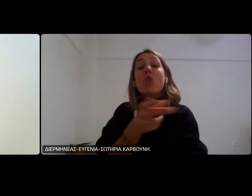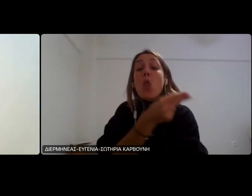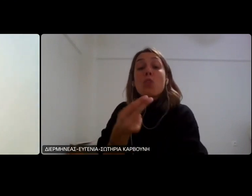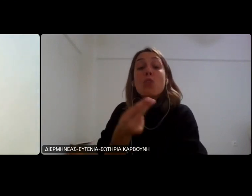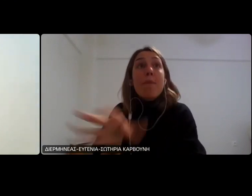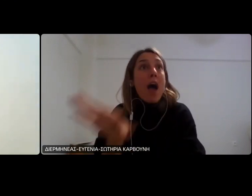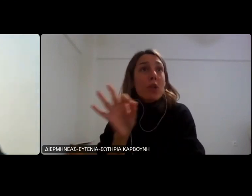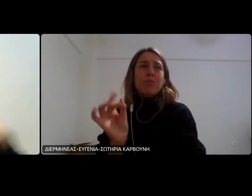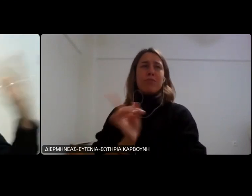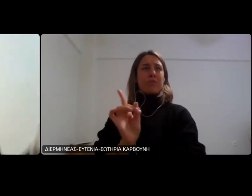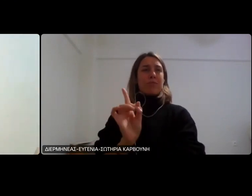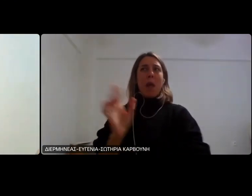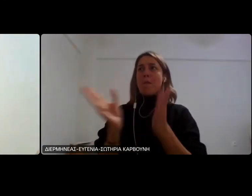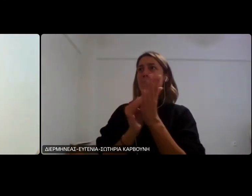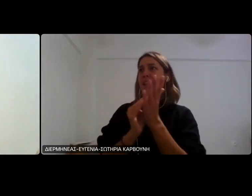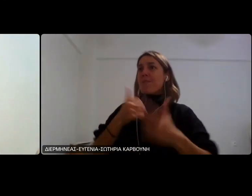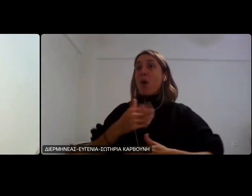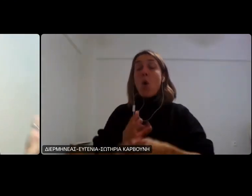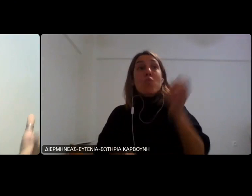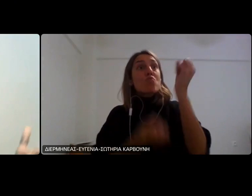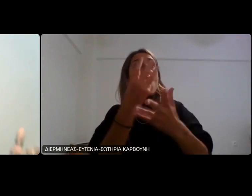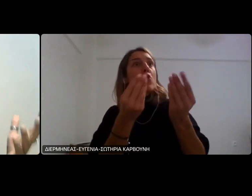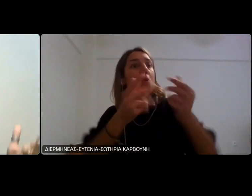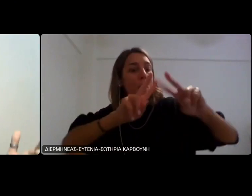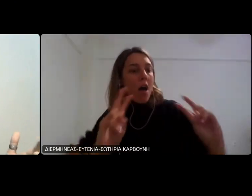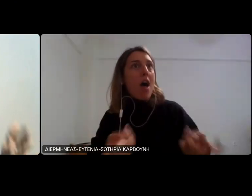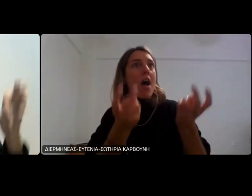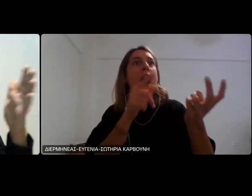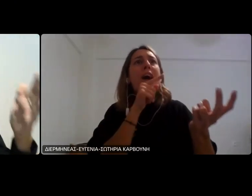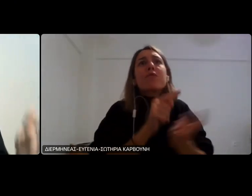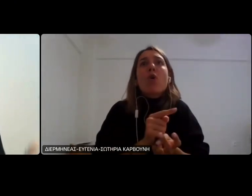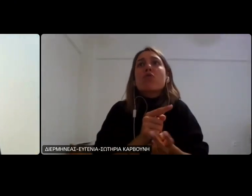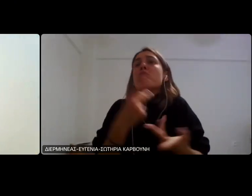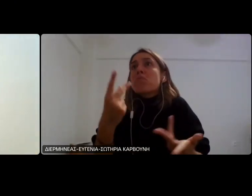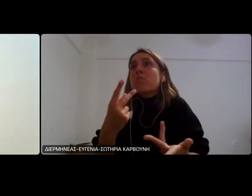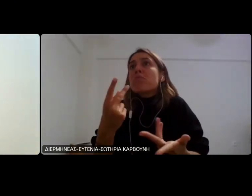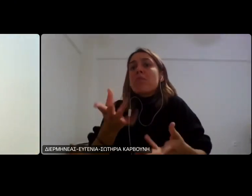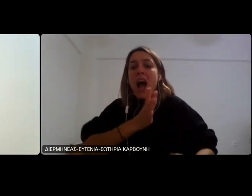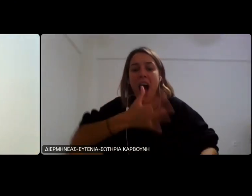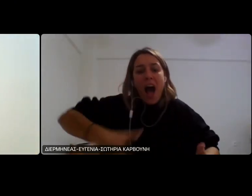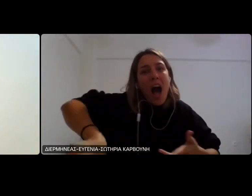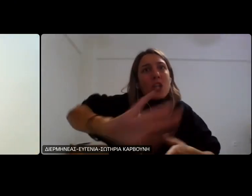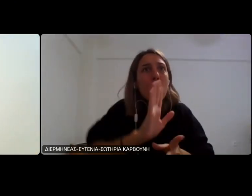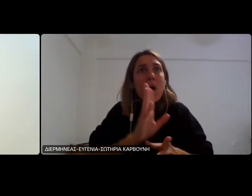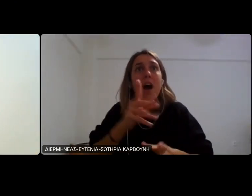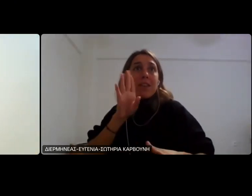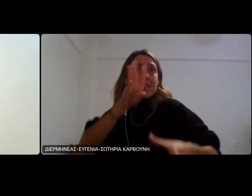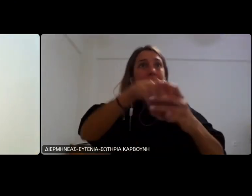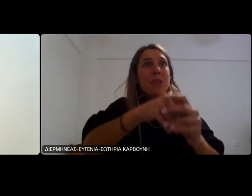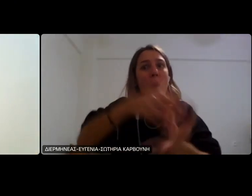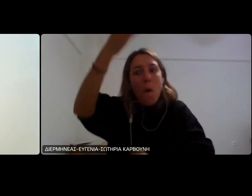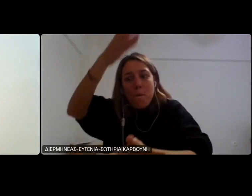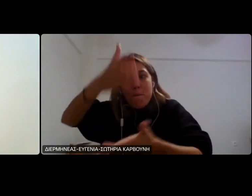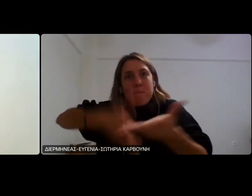Αν εγώ ανακαλύψω ένα νέο τρόπο, ο οποίος αποκλείει τα μισά άτομα που συμμετέχουν σε αυτήν την